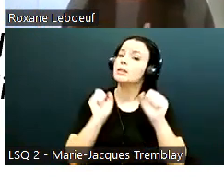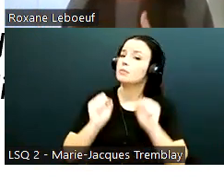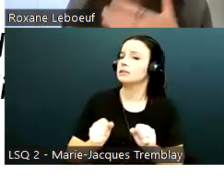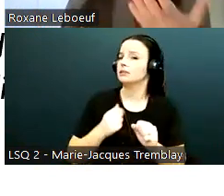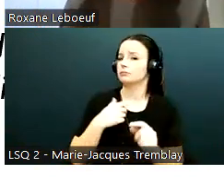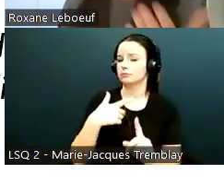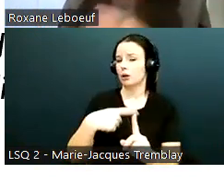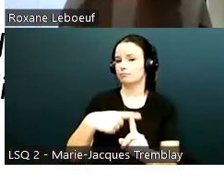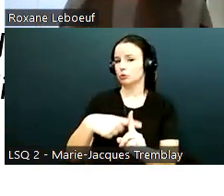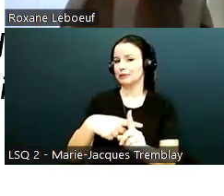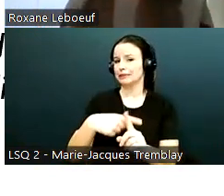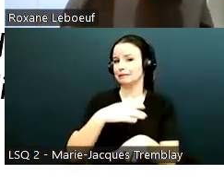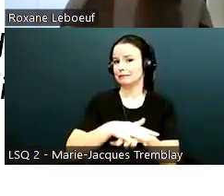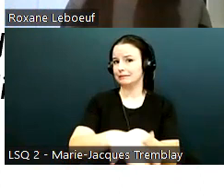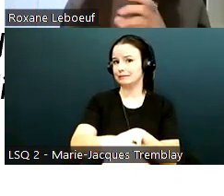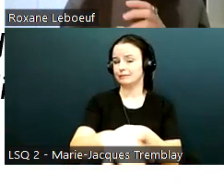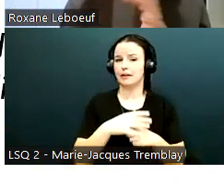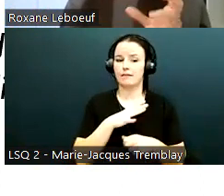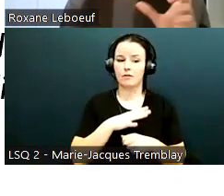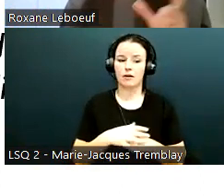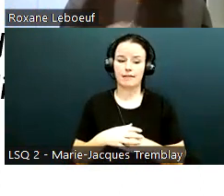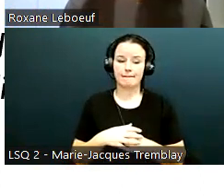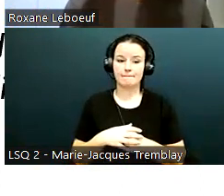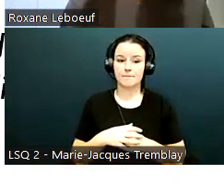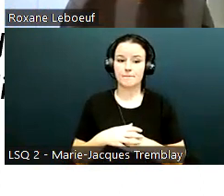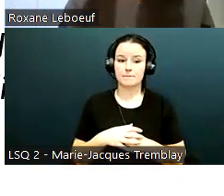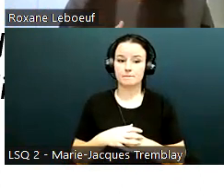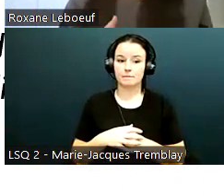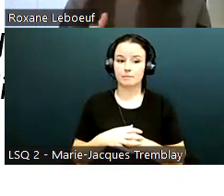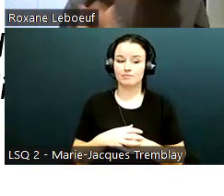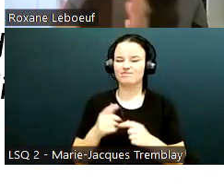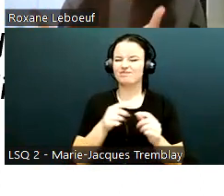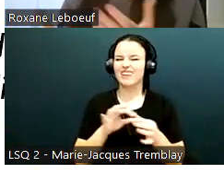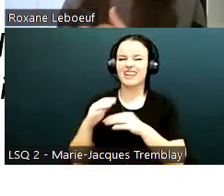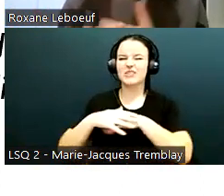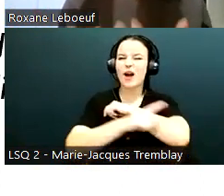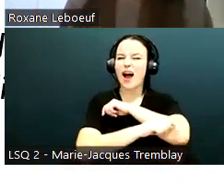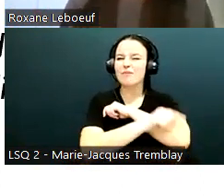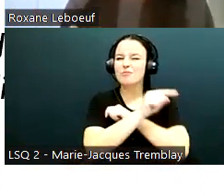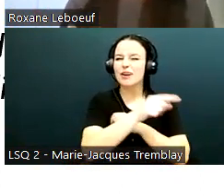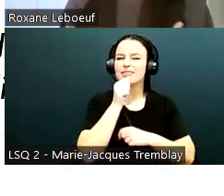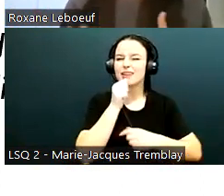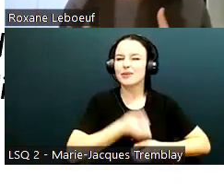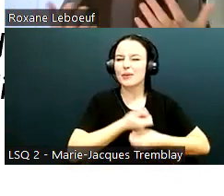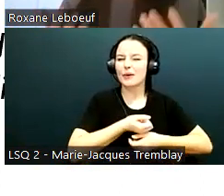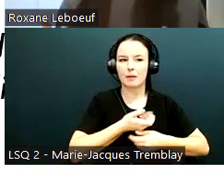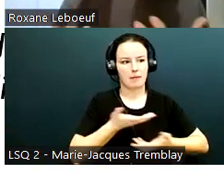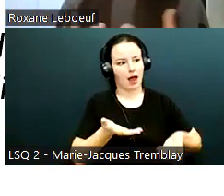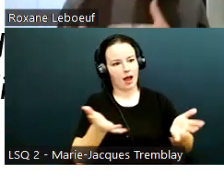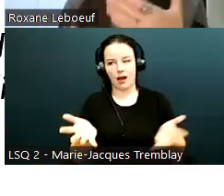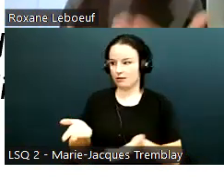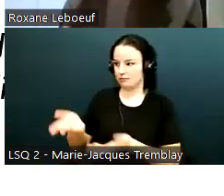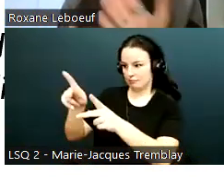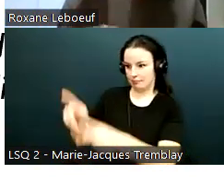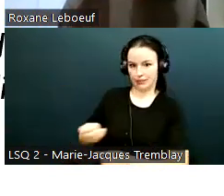effets positifs. Dans l'extrait que j'ai rapporté il y a quelques secondes là, par rapport à l'employé, elle disait, bien, ça peut être valorisant pour la personne, c'est un des